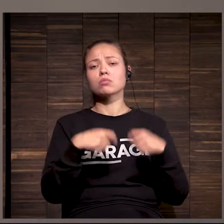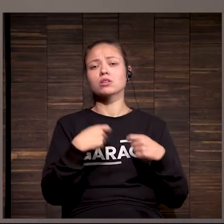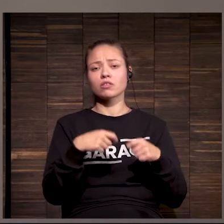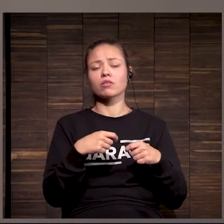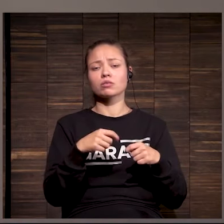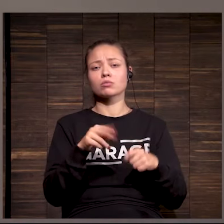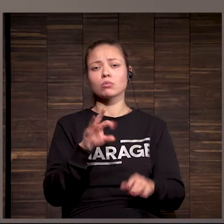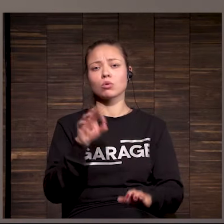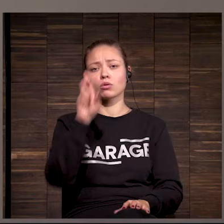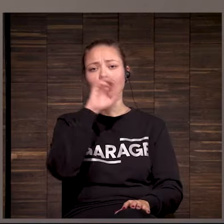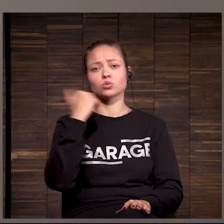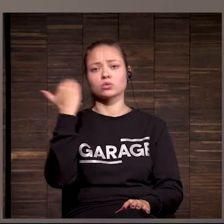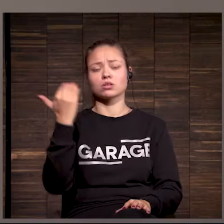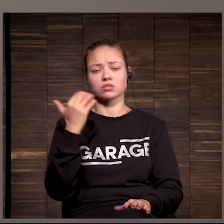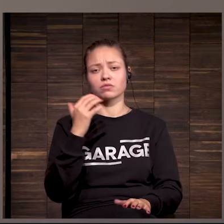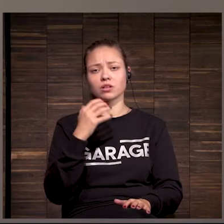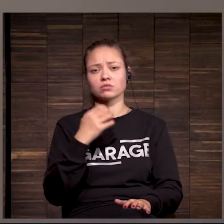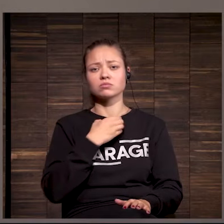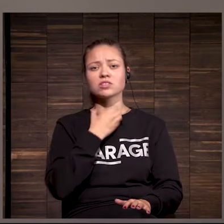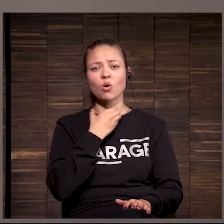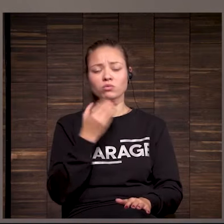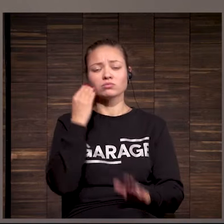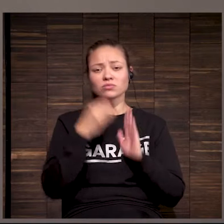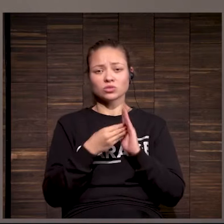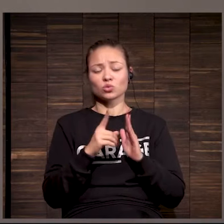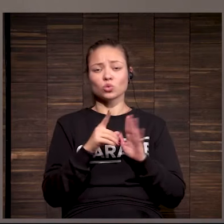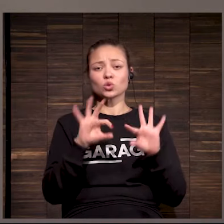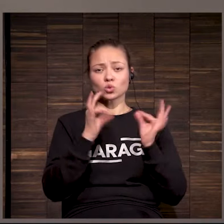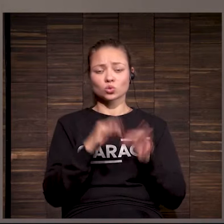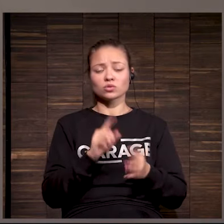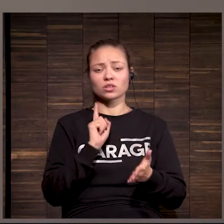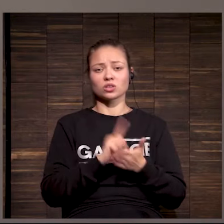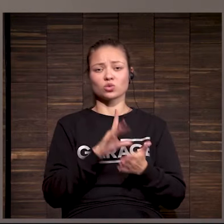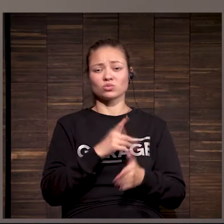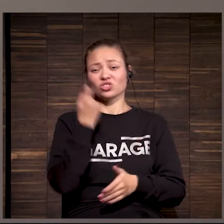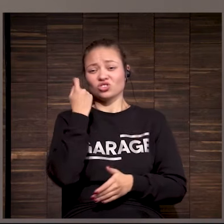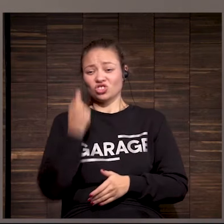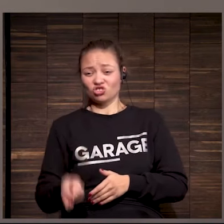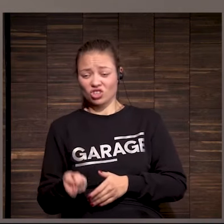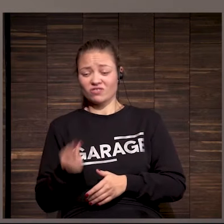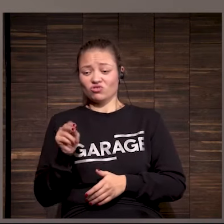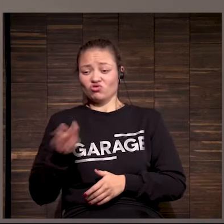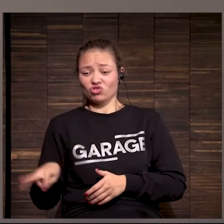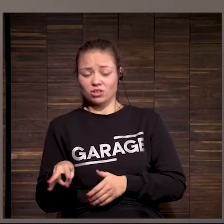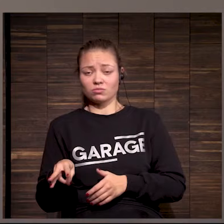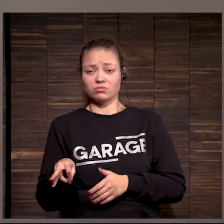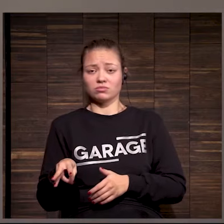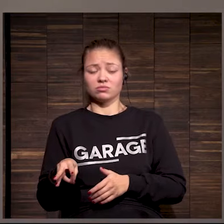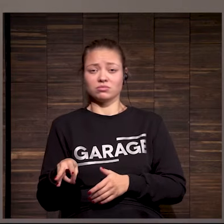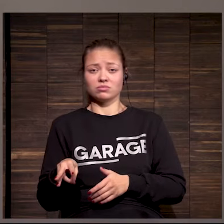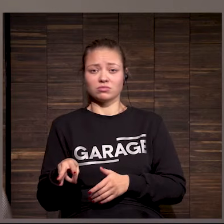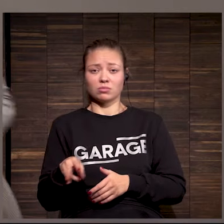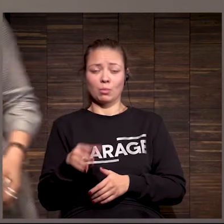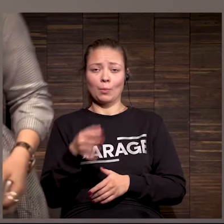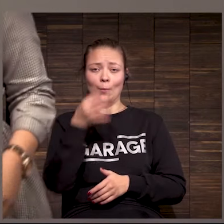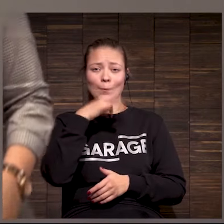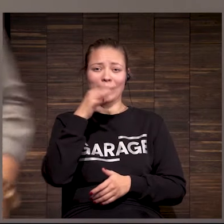государственные страховки это означает по сути что искусство должно быть дешевле чем чем